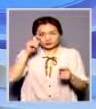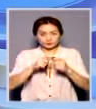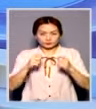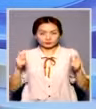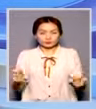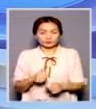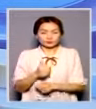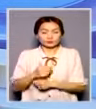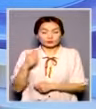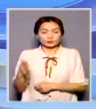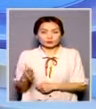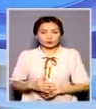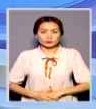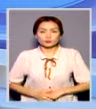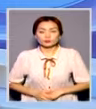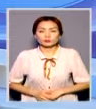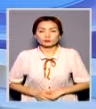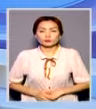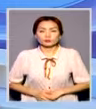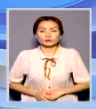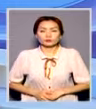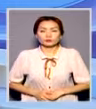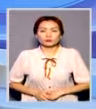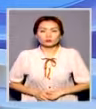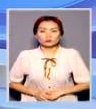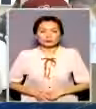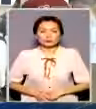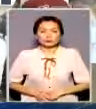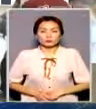құрудың негізі әрі жарқын болашақтың кепілі екеніне тоқталды.